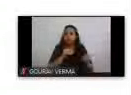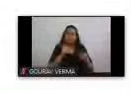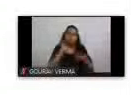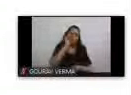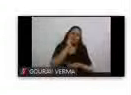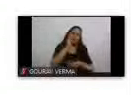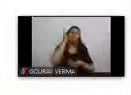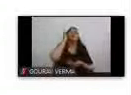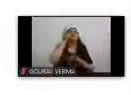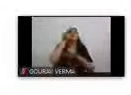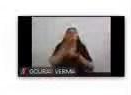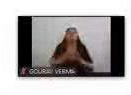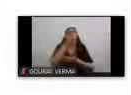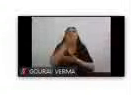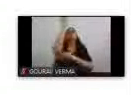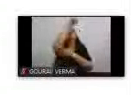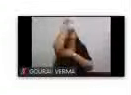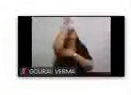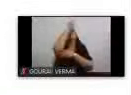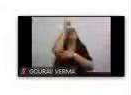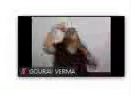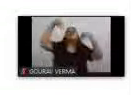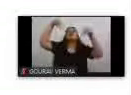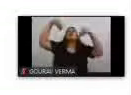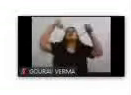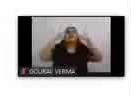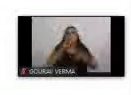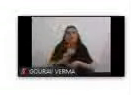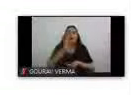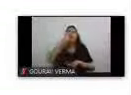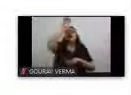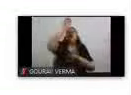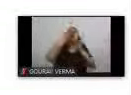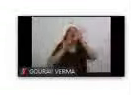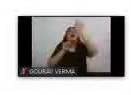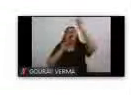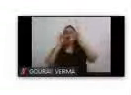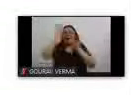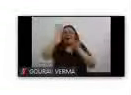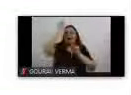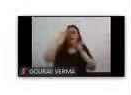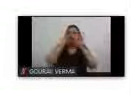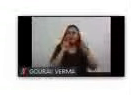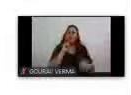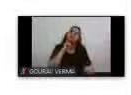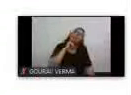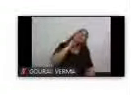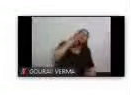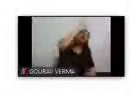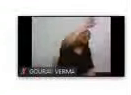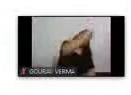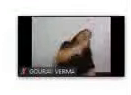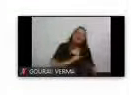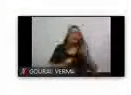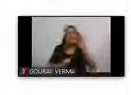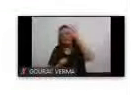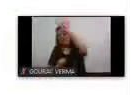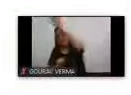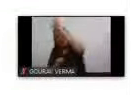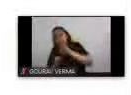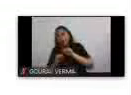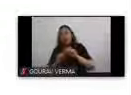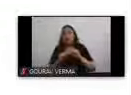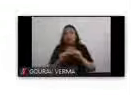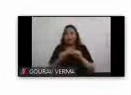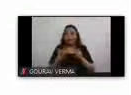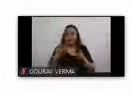बच्चा तो बच्चा रीच करते हैं टॉयज लेने के लिए, तो तब ये मूव करता है ऐसा टर्न करने के लिए और इस साइड टर्न करने